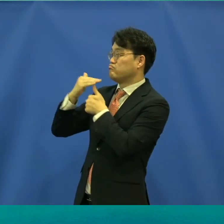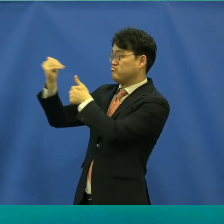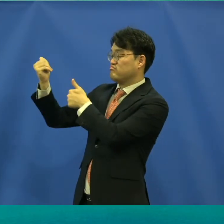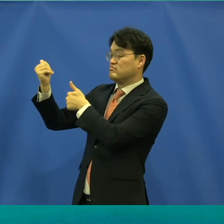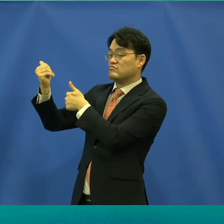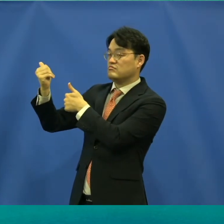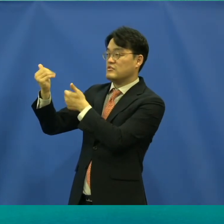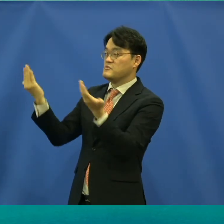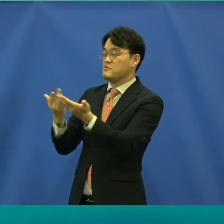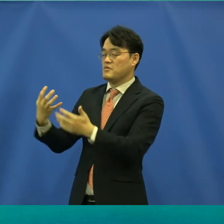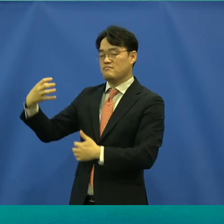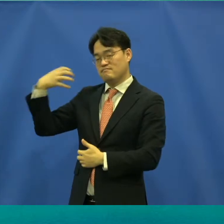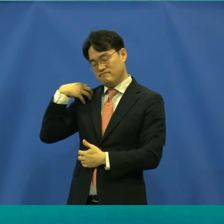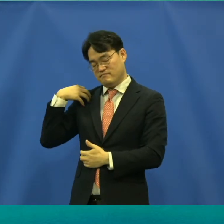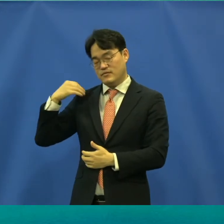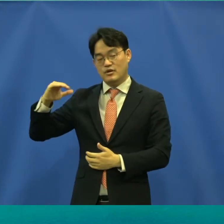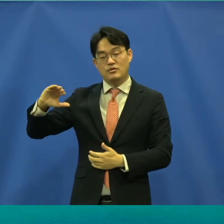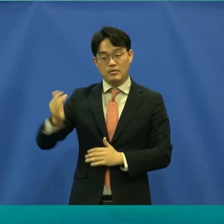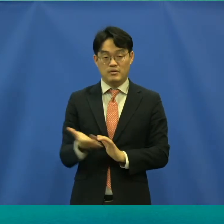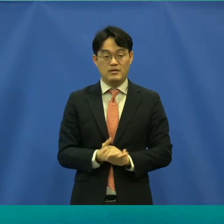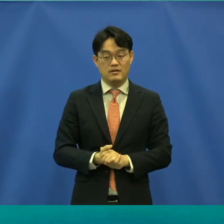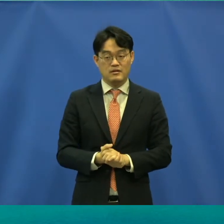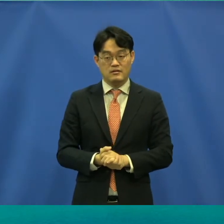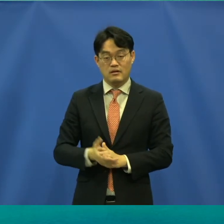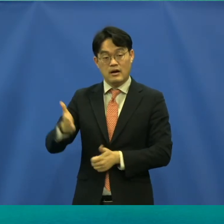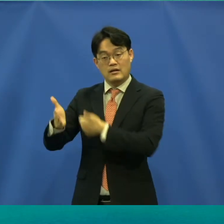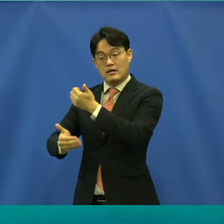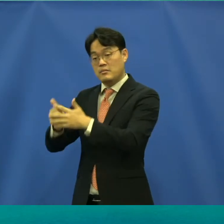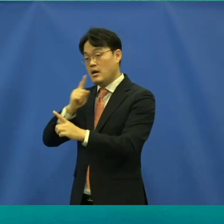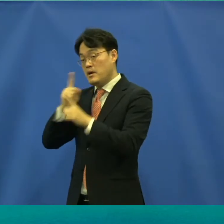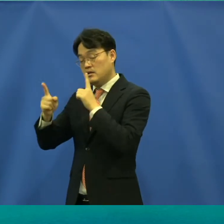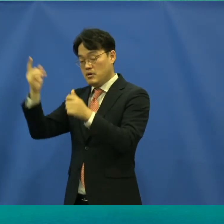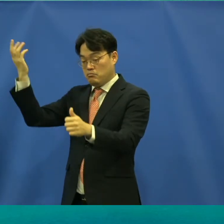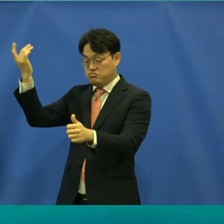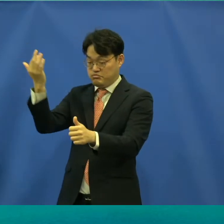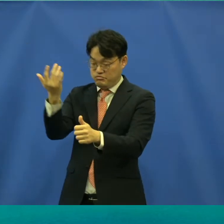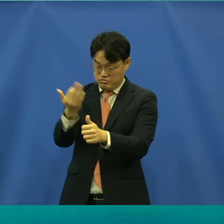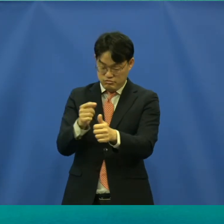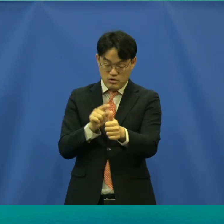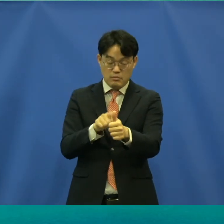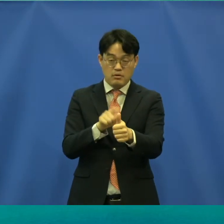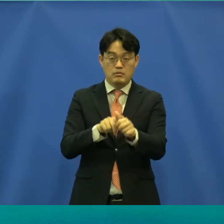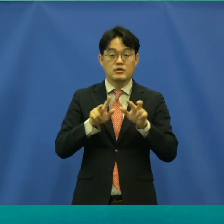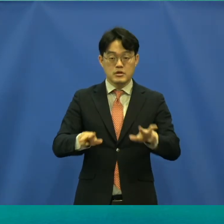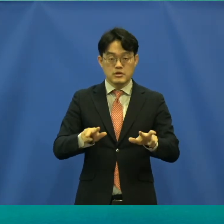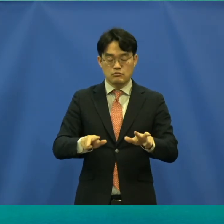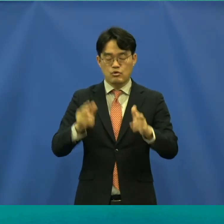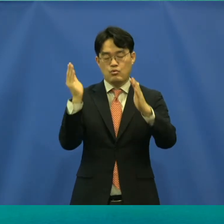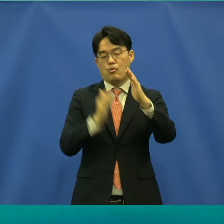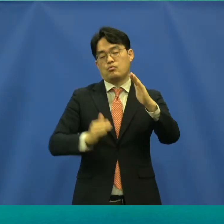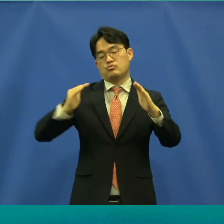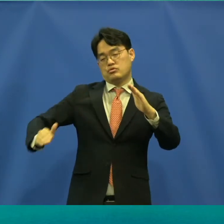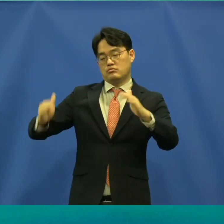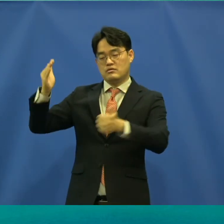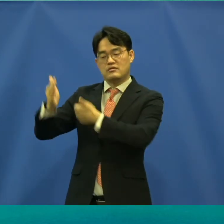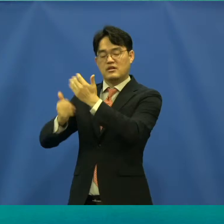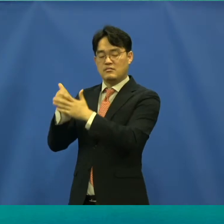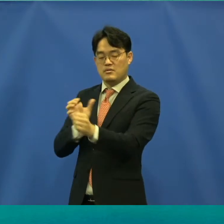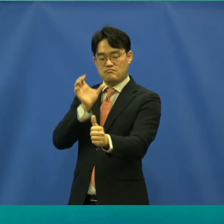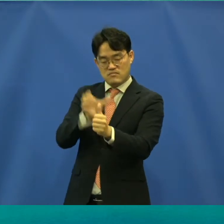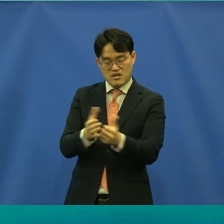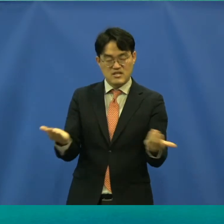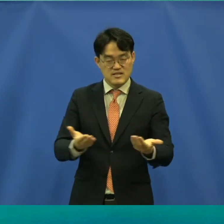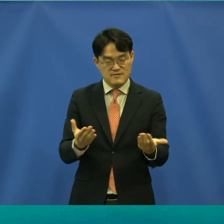순간부터 요나는 공적인 삶이 됩니다. 더 이상 자기 마음대로 살 수 없는 존재가 됩니다. 더